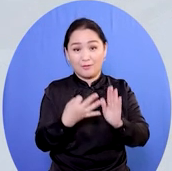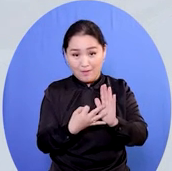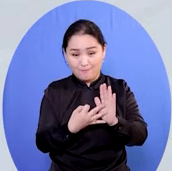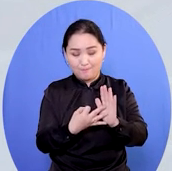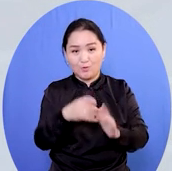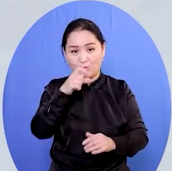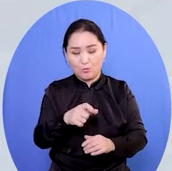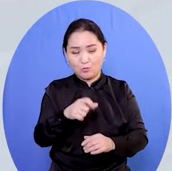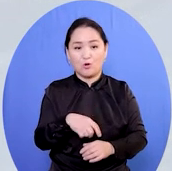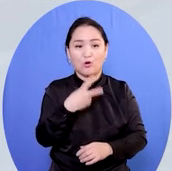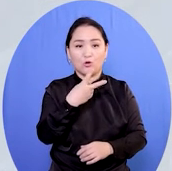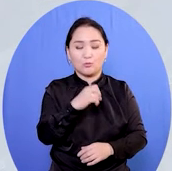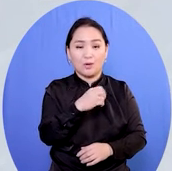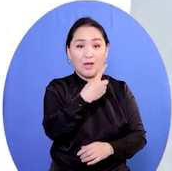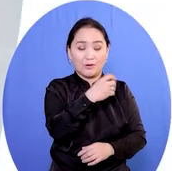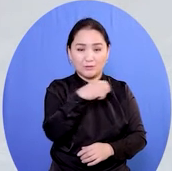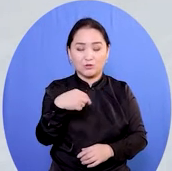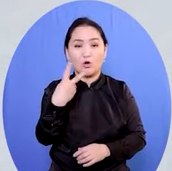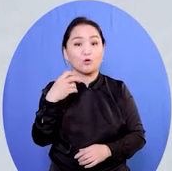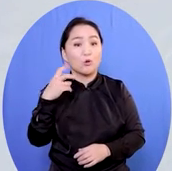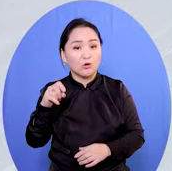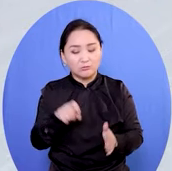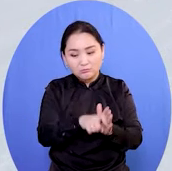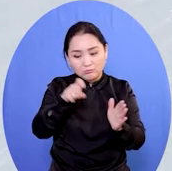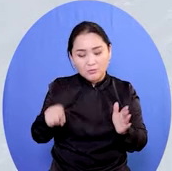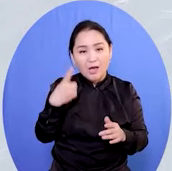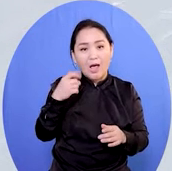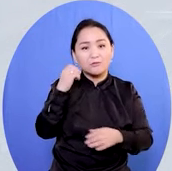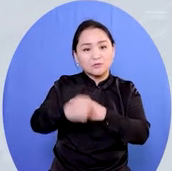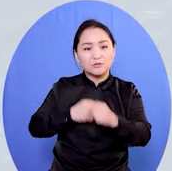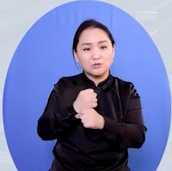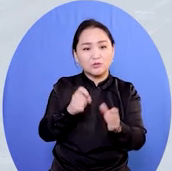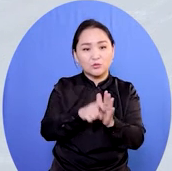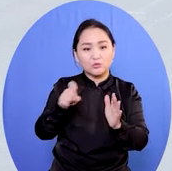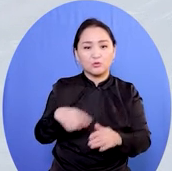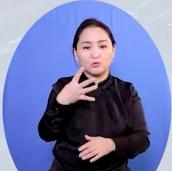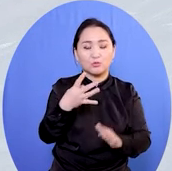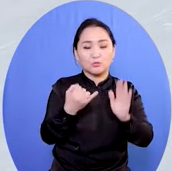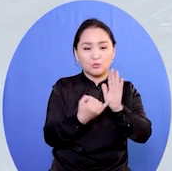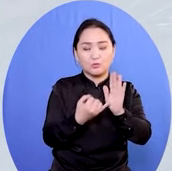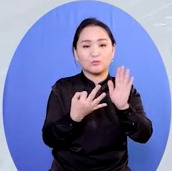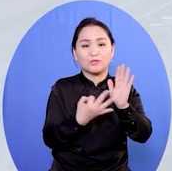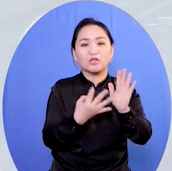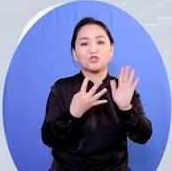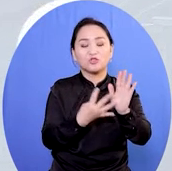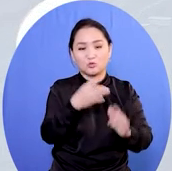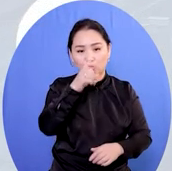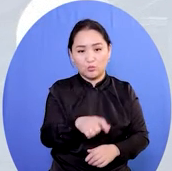17,928 байна. 2010 оноос 2020 оны хоорондох 10 жилийн хугацаанд 4,689 хүнээр